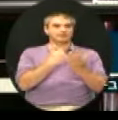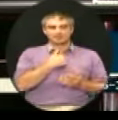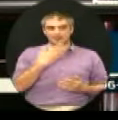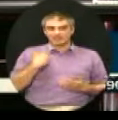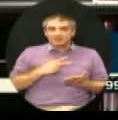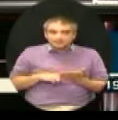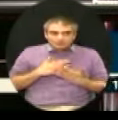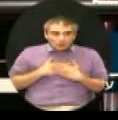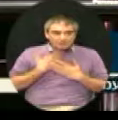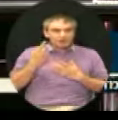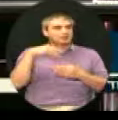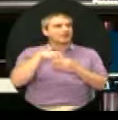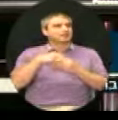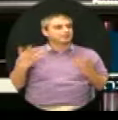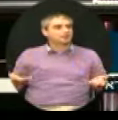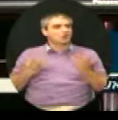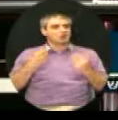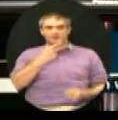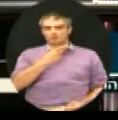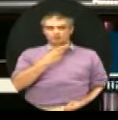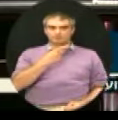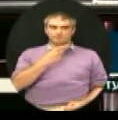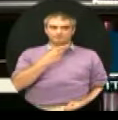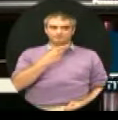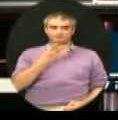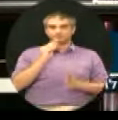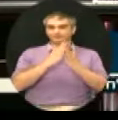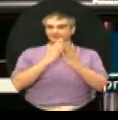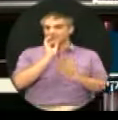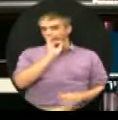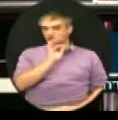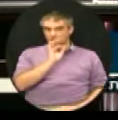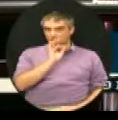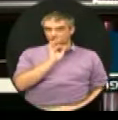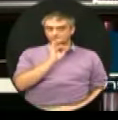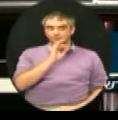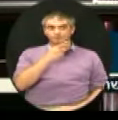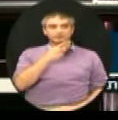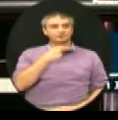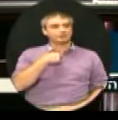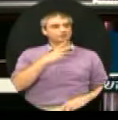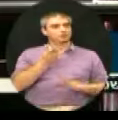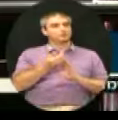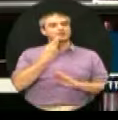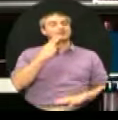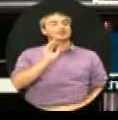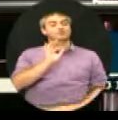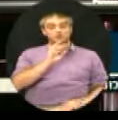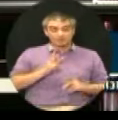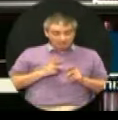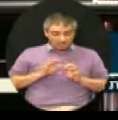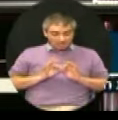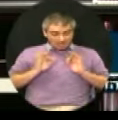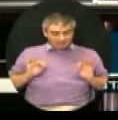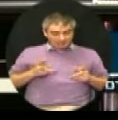הייתה זכות להיות אחד מאלה שדחפו אותו עם הספר שלו, והוצאנו ממנו התחייבות שאת